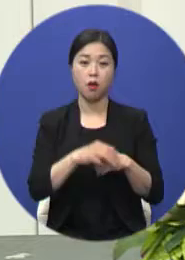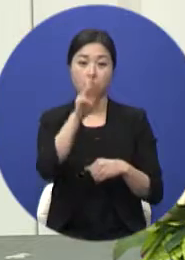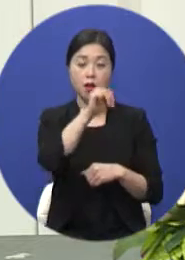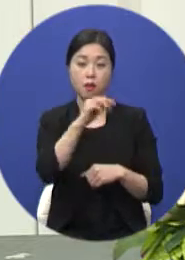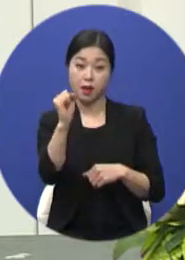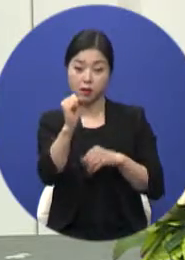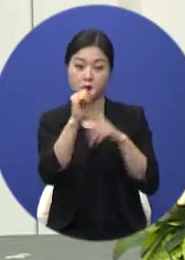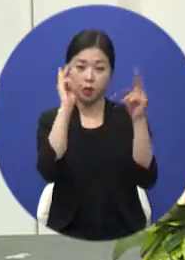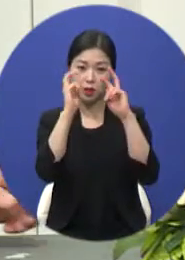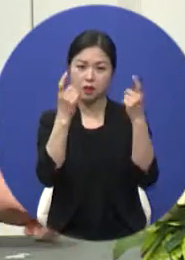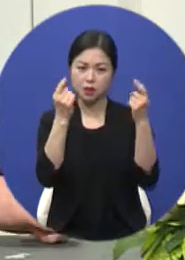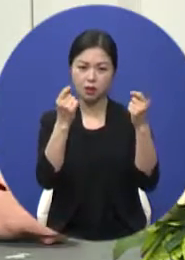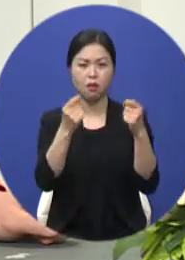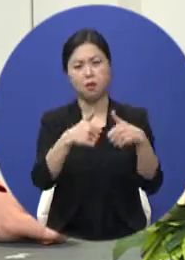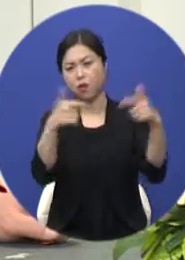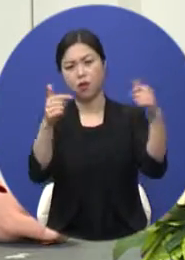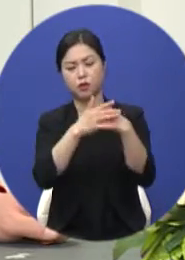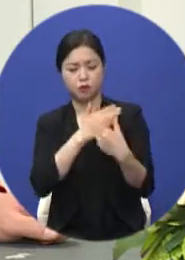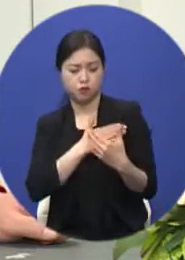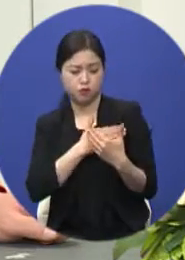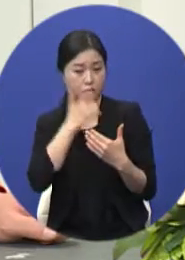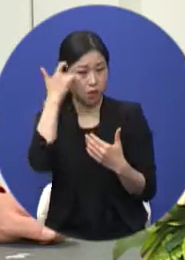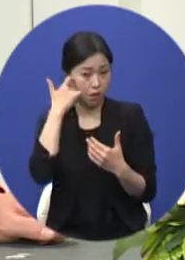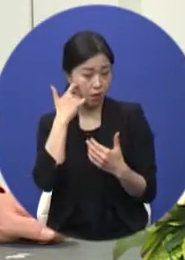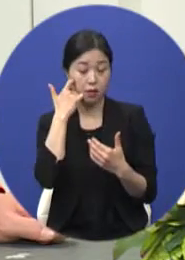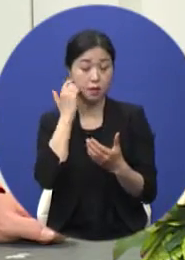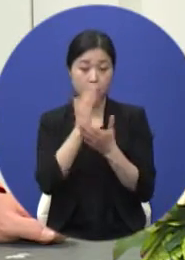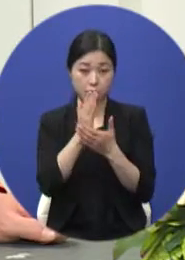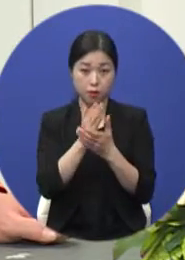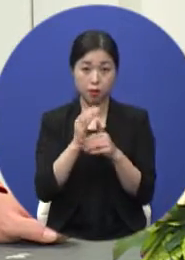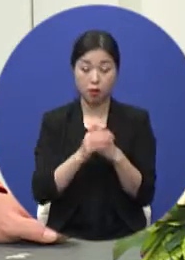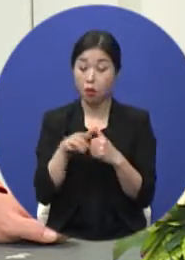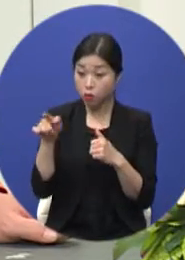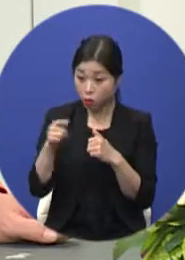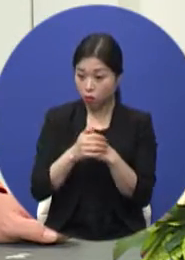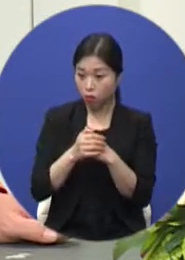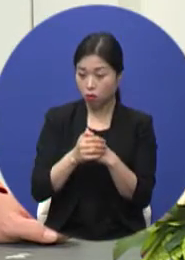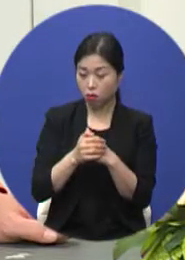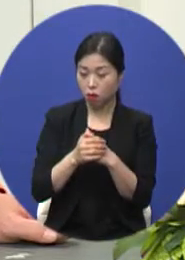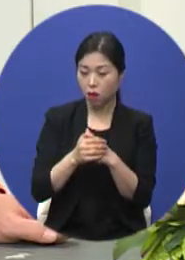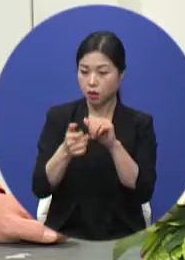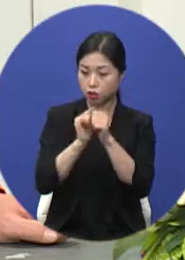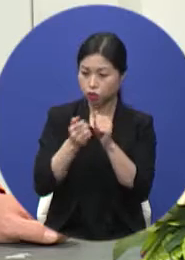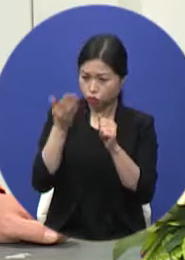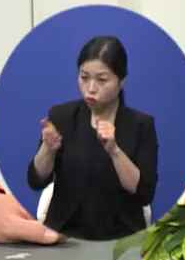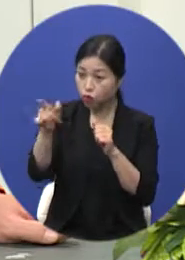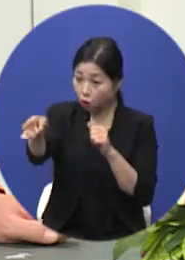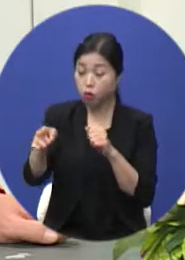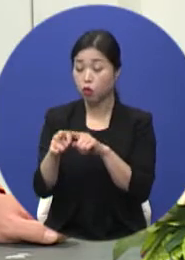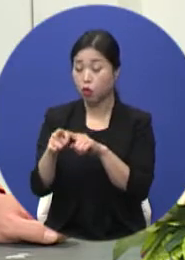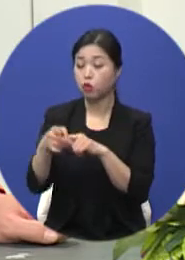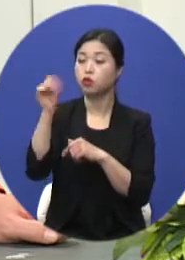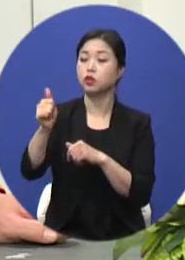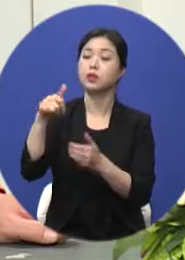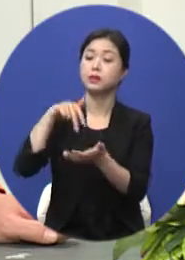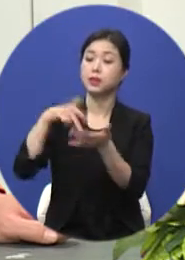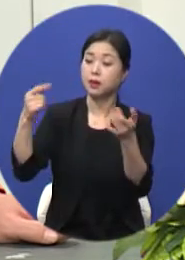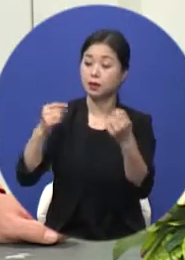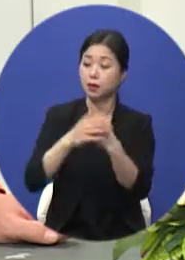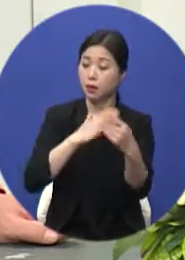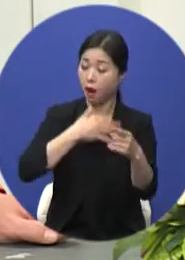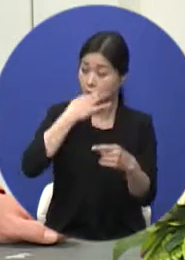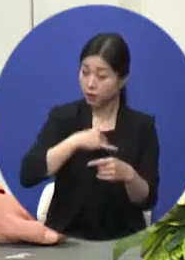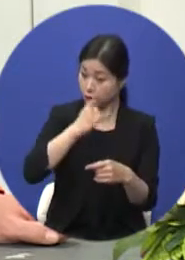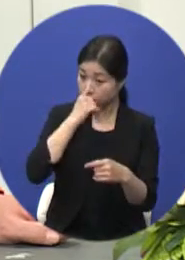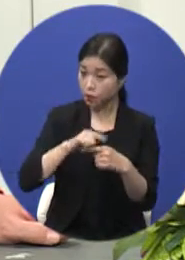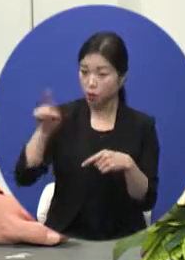마이크로소프트사처럼 커지더라도 두려워하지 마시고 지분을 주고 너도 주인이야. 그러니까 너가 이렇게 했을 때 이렇게 이익이 나면